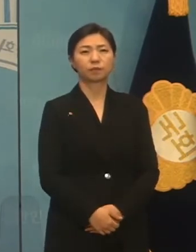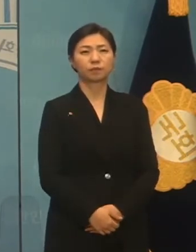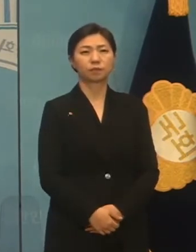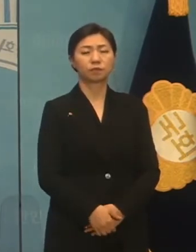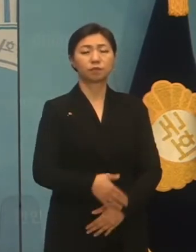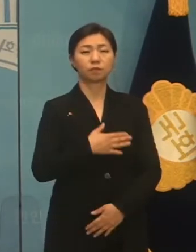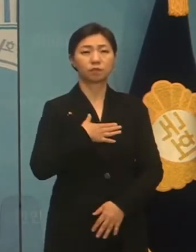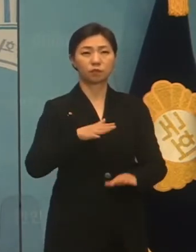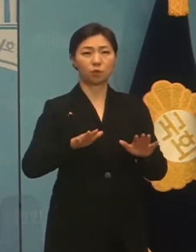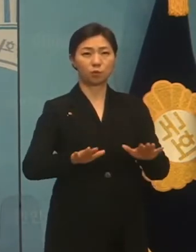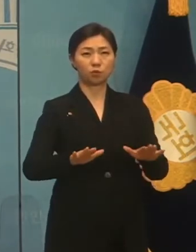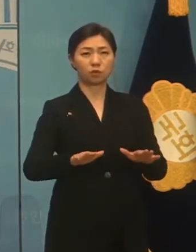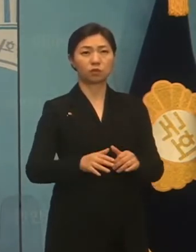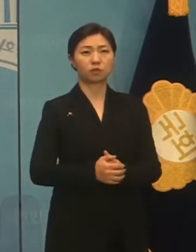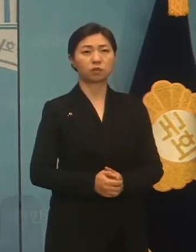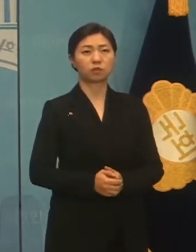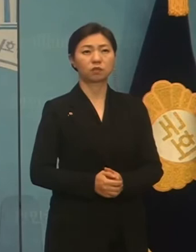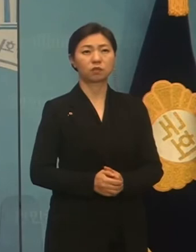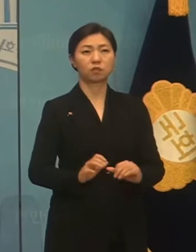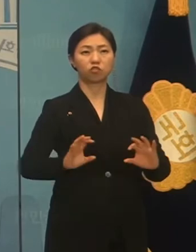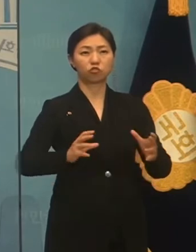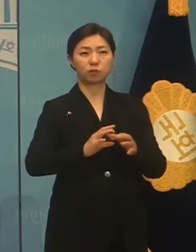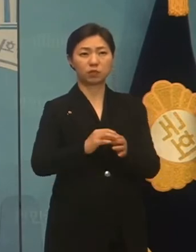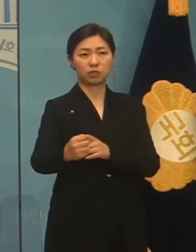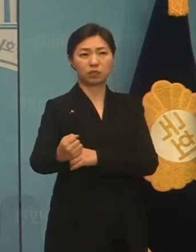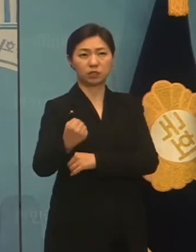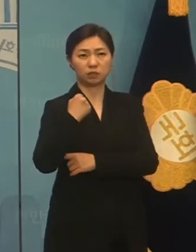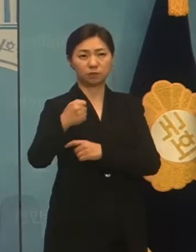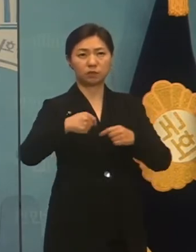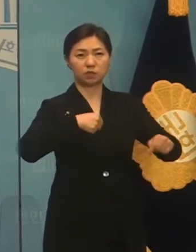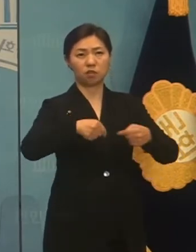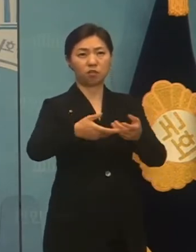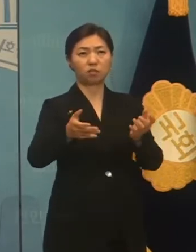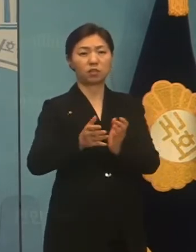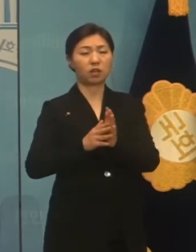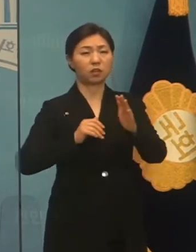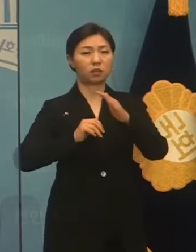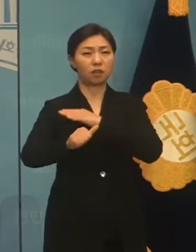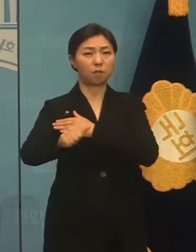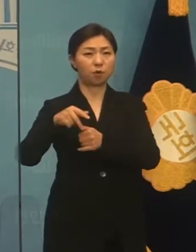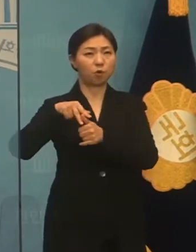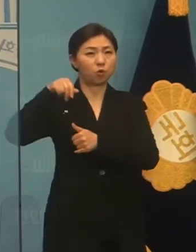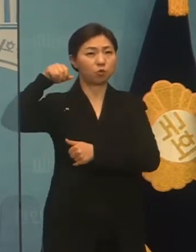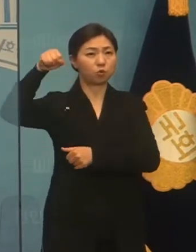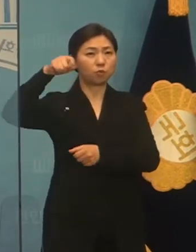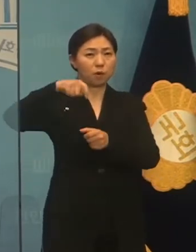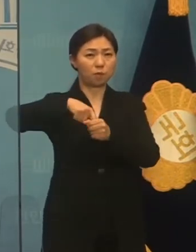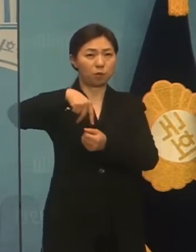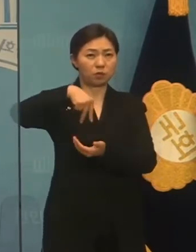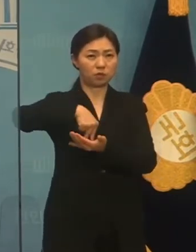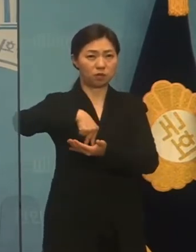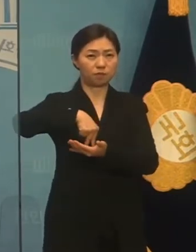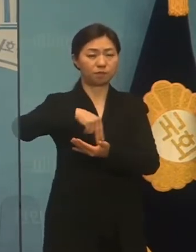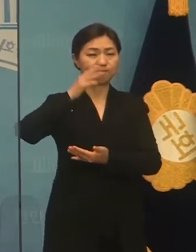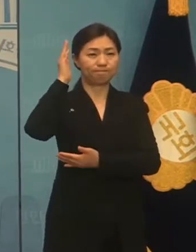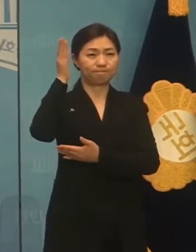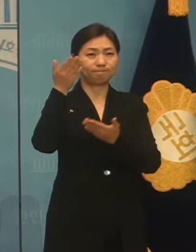저는 오늘 국민의힘 당대표에 출마하기 위해 이 자리에 섰습니다.